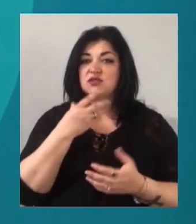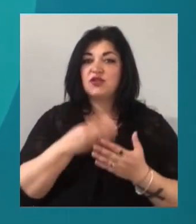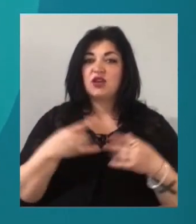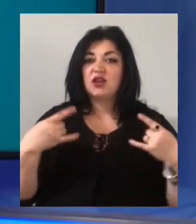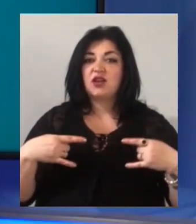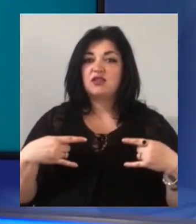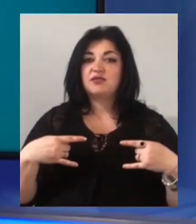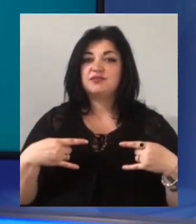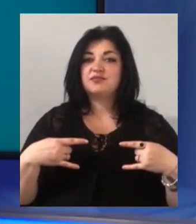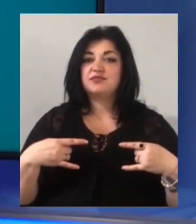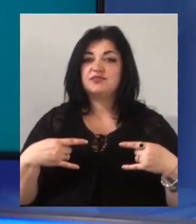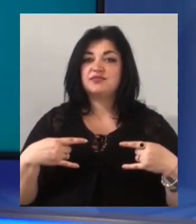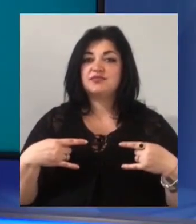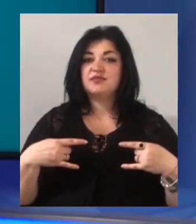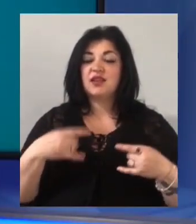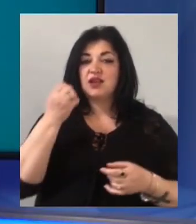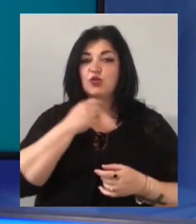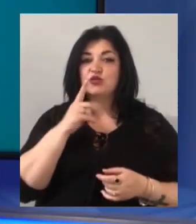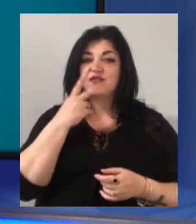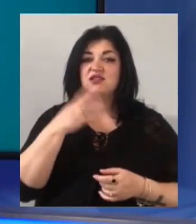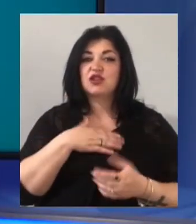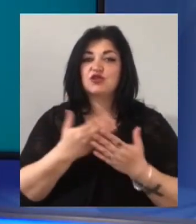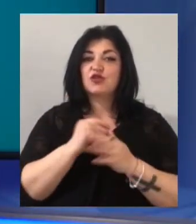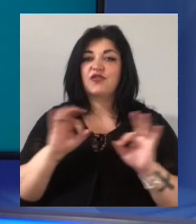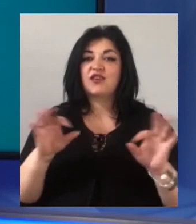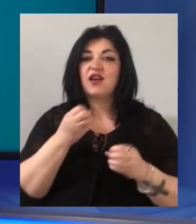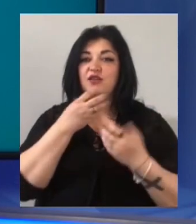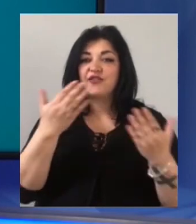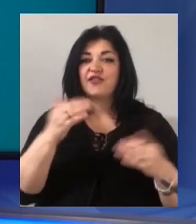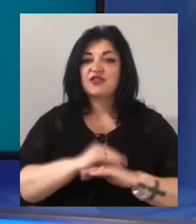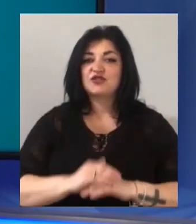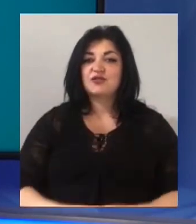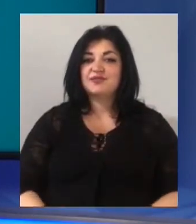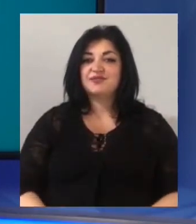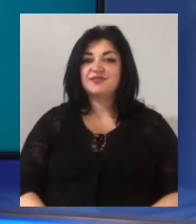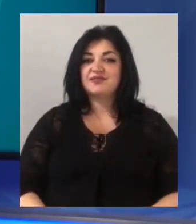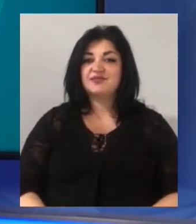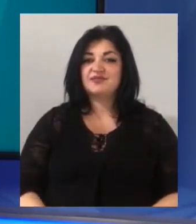на своїх екранах. Дякую, що дивилися наші новини і гарного вам вечора.